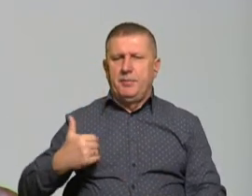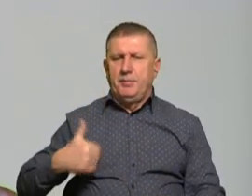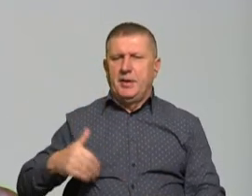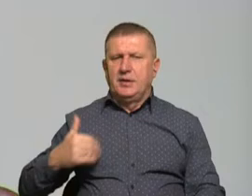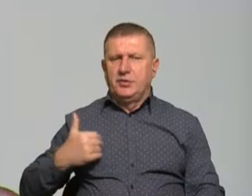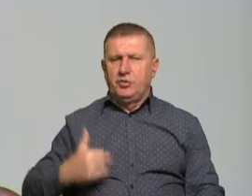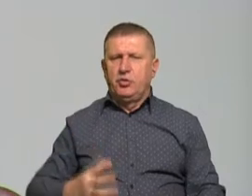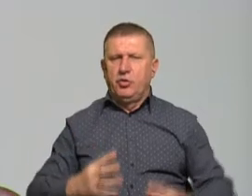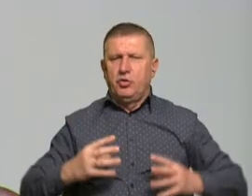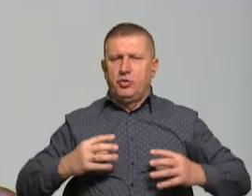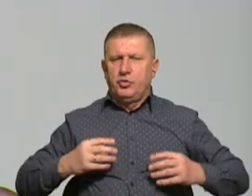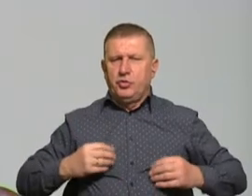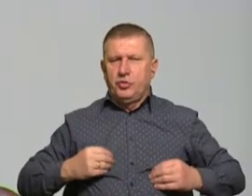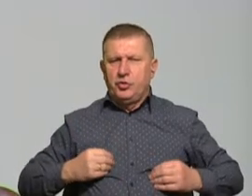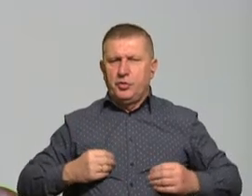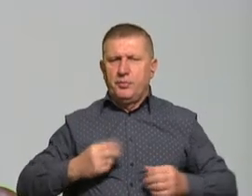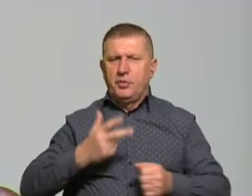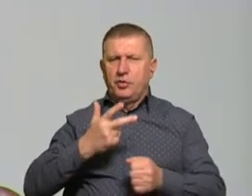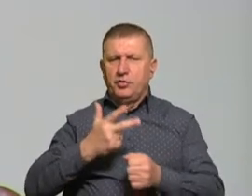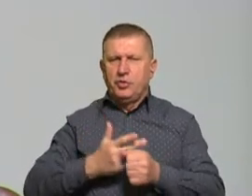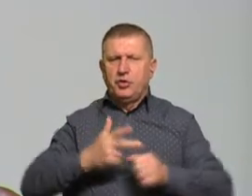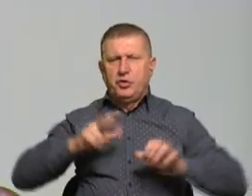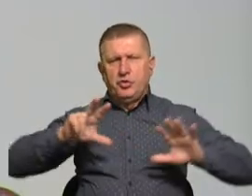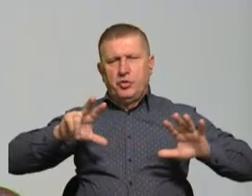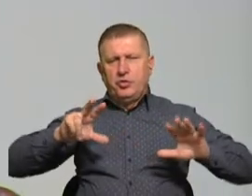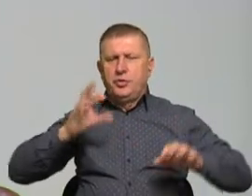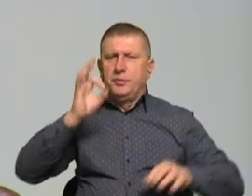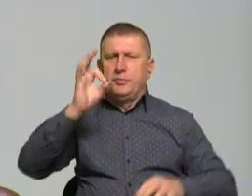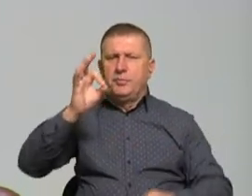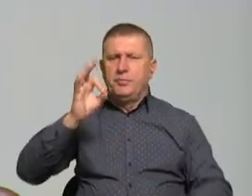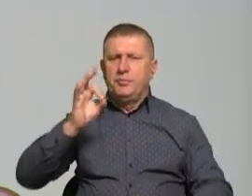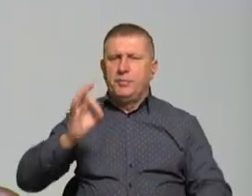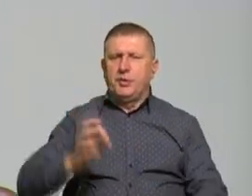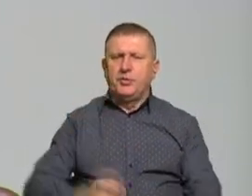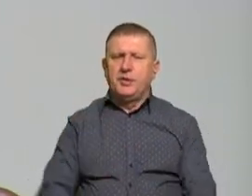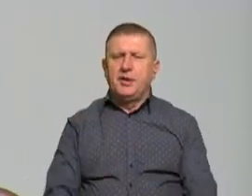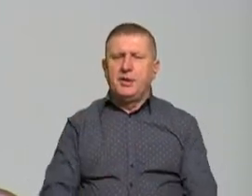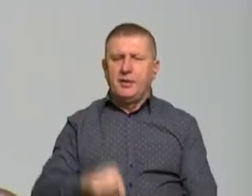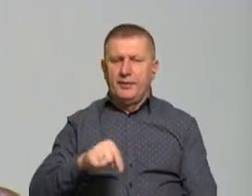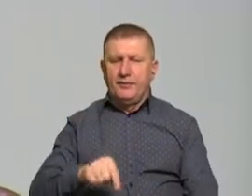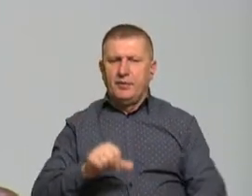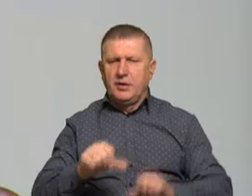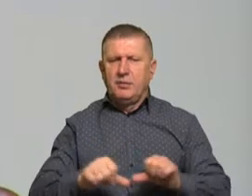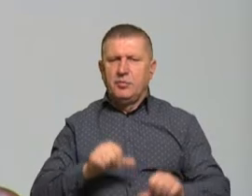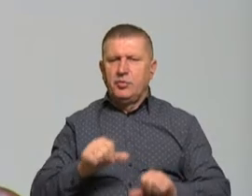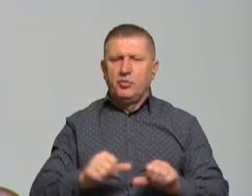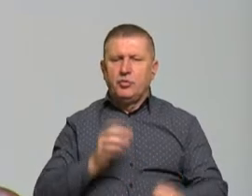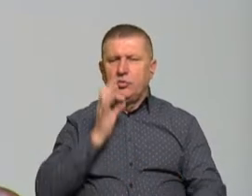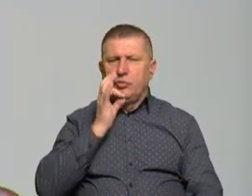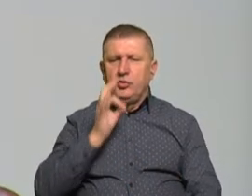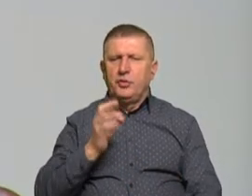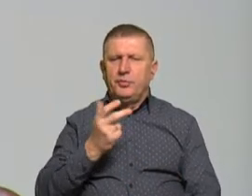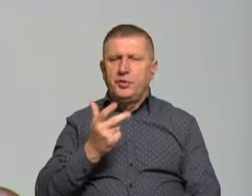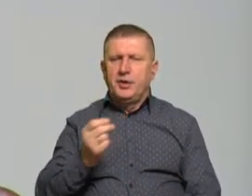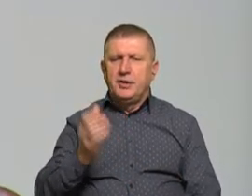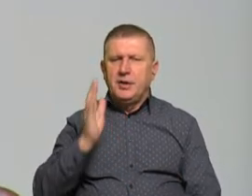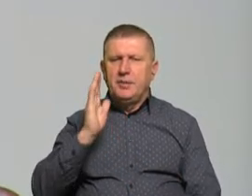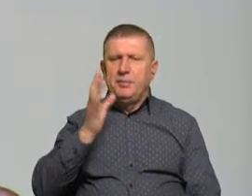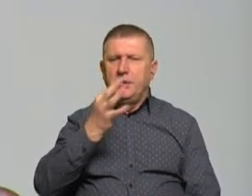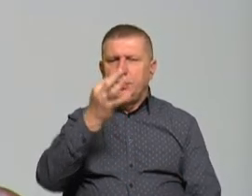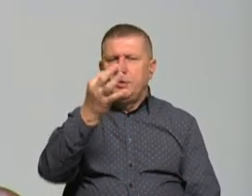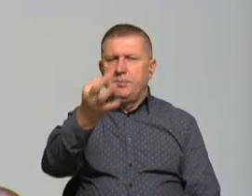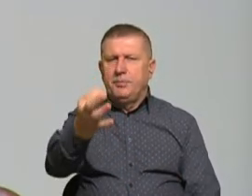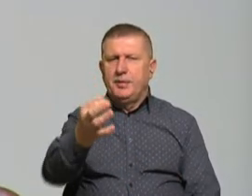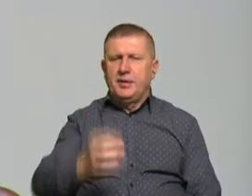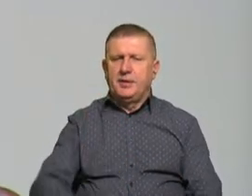Bielsko-Biała uzyskało wskaźnik na poziomie 38%, no ale w tym roku już tak dobrze nie będzie. I pytanie do